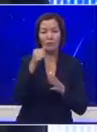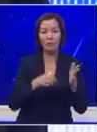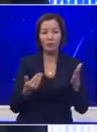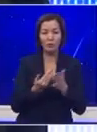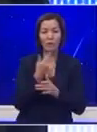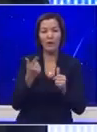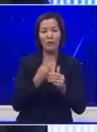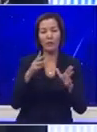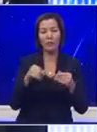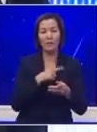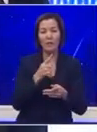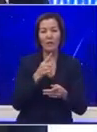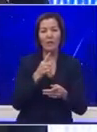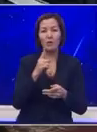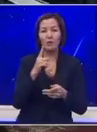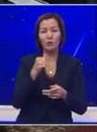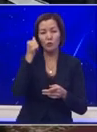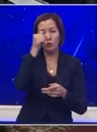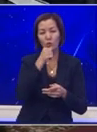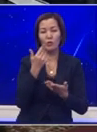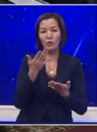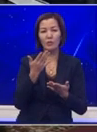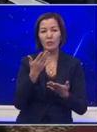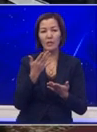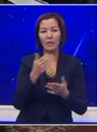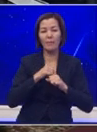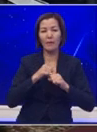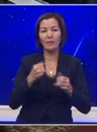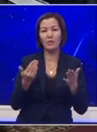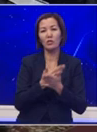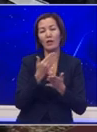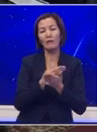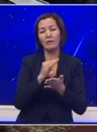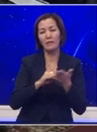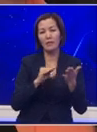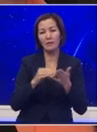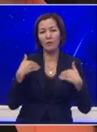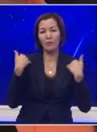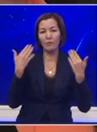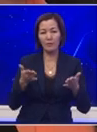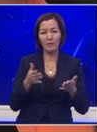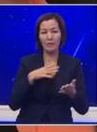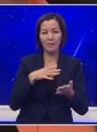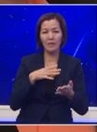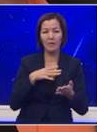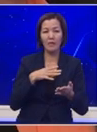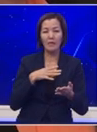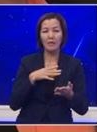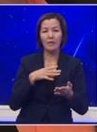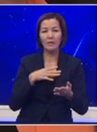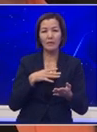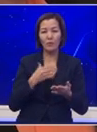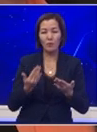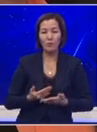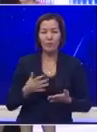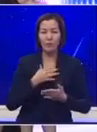болды. Газет бір ғасырға жуық уақыт ішінде ақындар мен батырлар мекеніндегі жаңалықтар легін ұсынды. Жергілікті халықтың жетістіктерін оқытап, өңірдегі